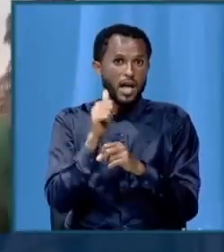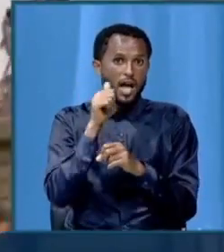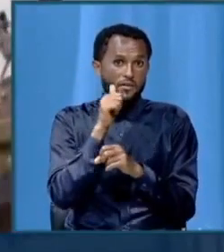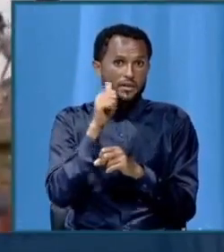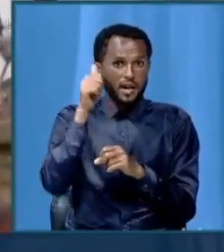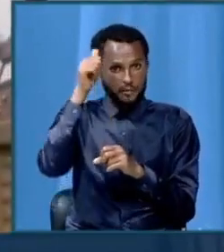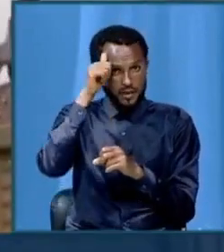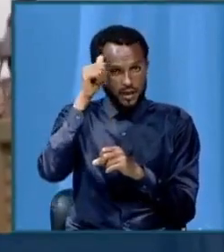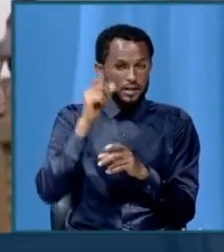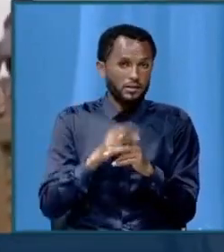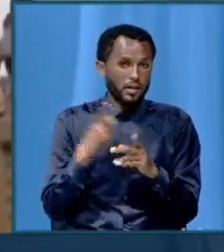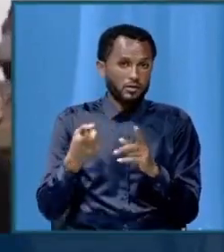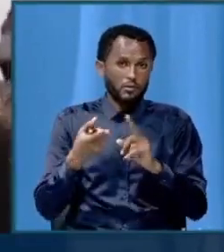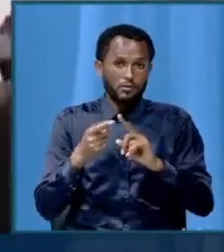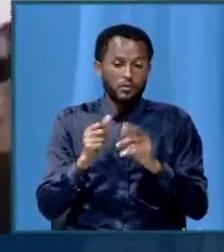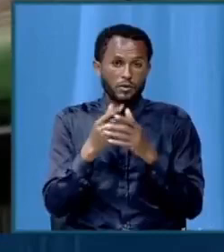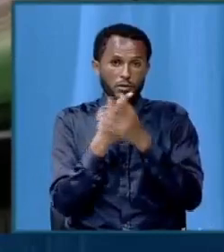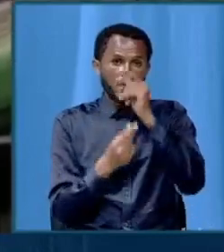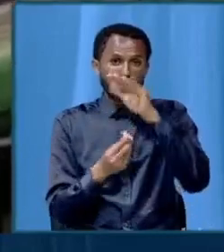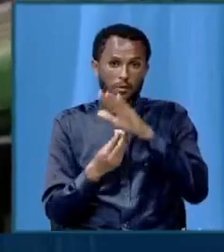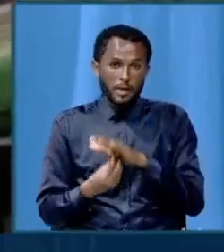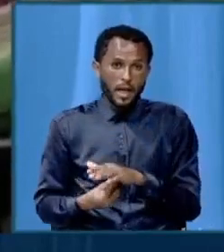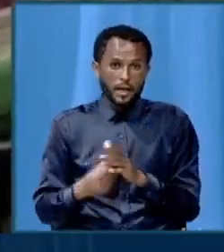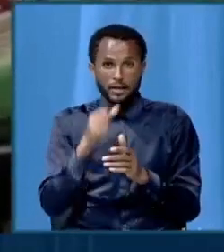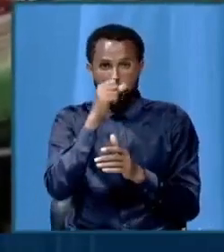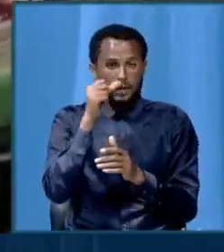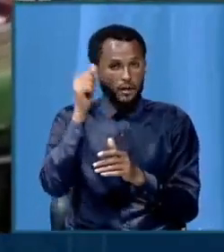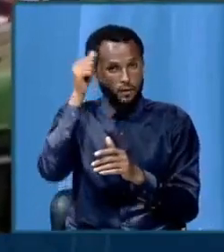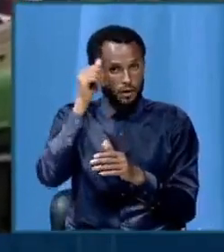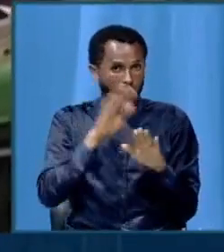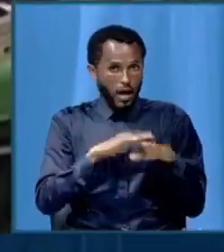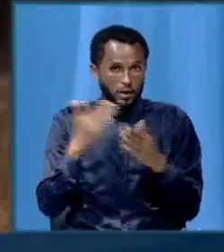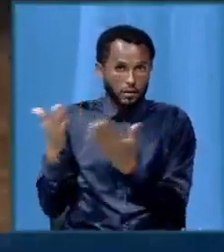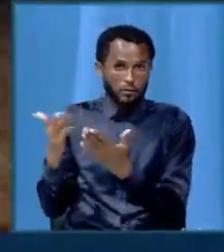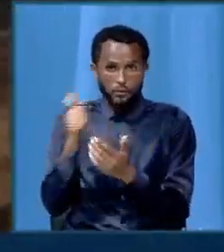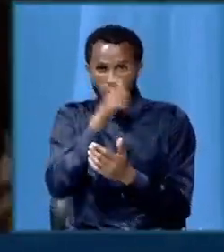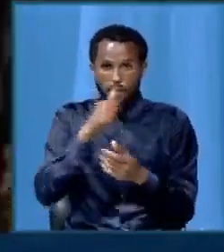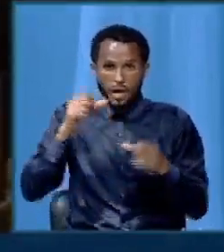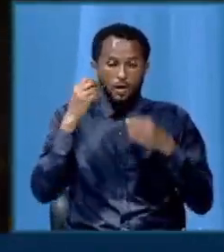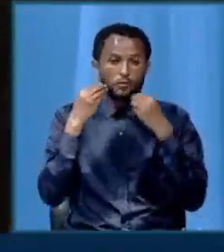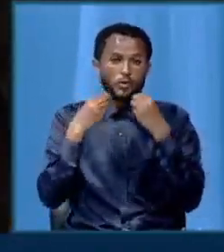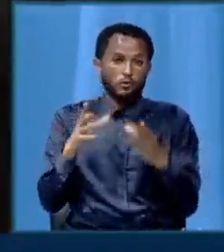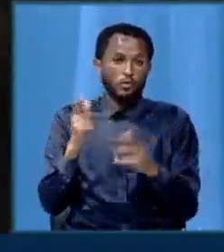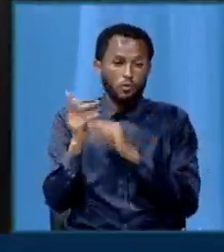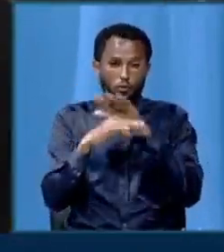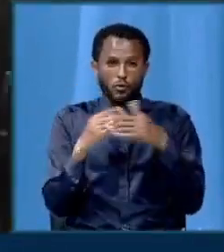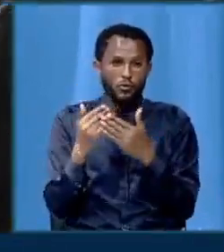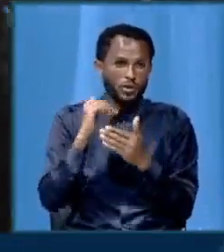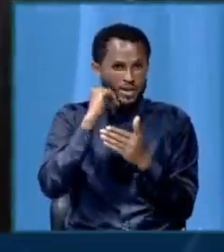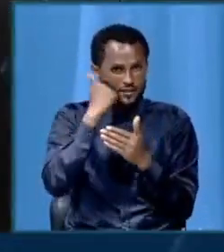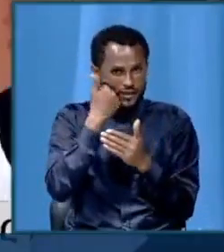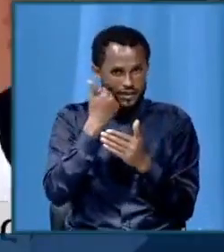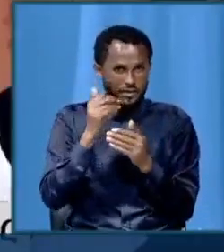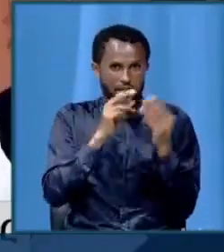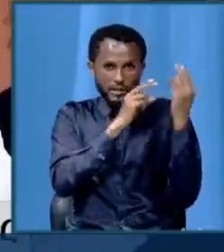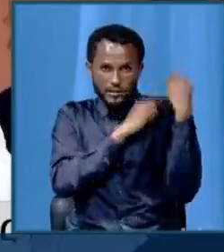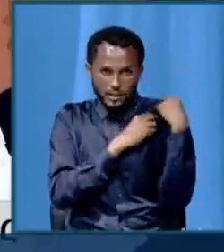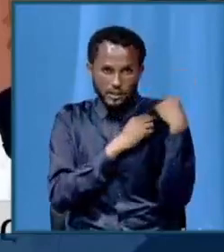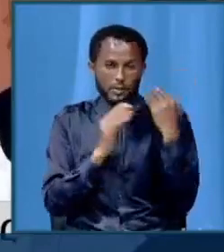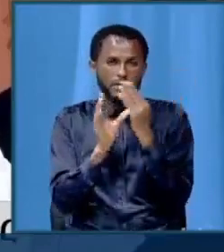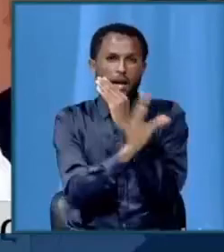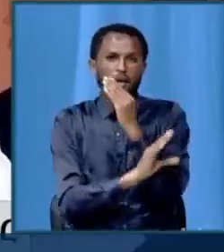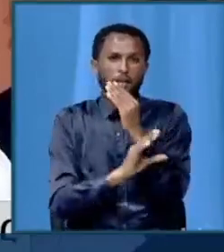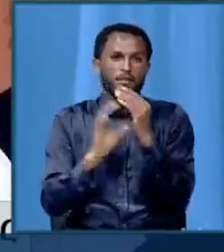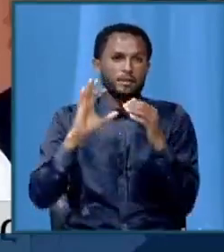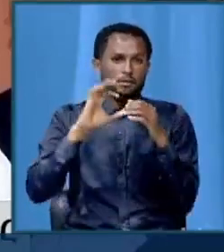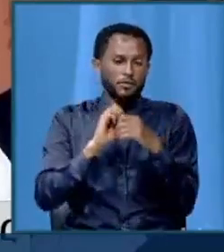ዓሊ ተሓባቢሮም ውልቀ መላኺ ኢሳያስ ኣፈወርቂ ዓዲሞም ኢትዮጵያ ከም ዘጥፍኡ ብምኽሓድ እታ ኩሉ ዓይነት ውርደት ዝተሸከመት ሃገር ምስ መንግስቲ ትግራይ